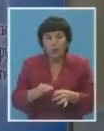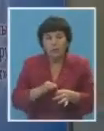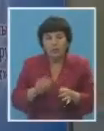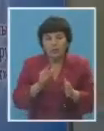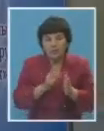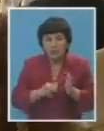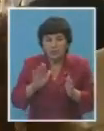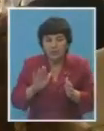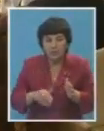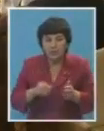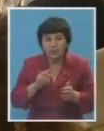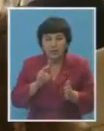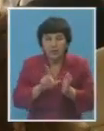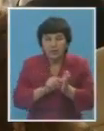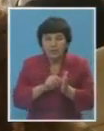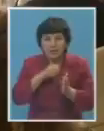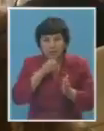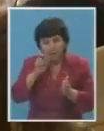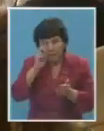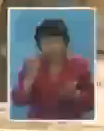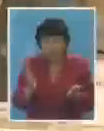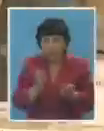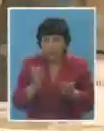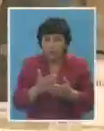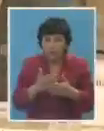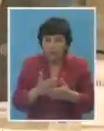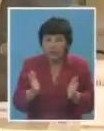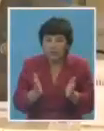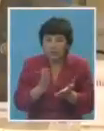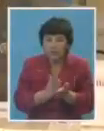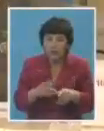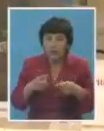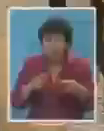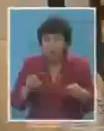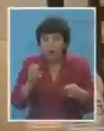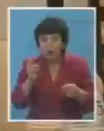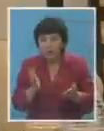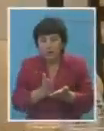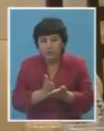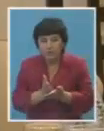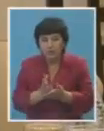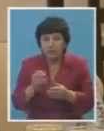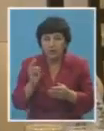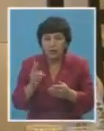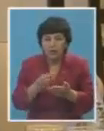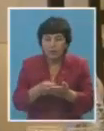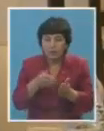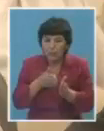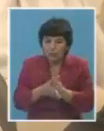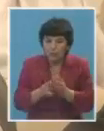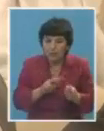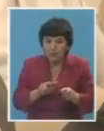80 мыңнан астам зейнеткер бар. Оларға мемлекет тарапынан көрсетіліп отырған қолдау жан жақты. Түрлі әлеуметтік көмектер көрсетіліп, коммуналдық шығындарын өтеу мәселесі